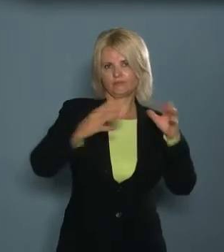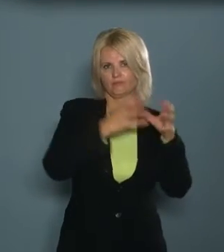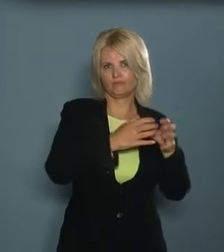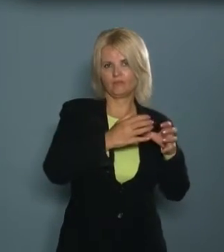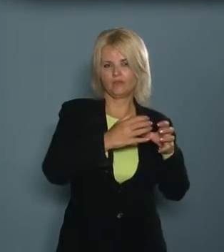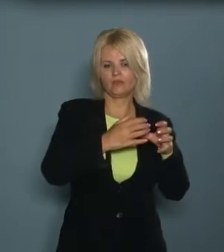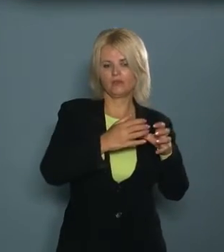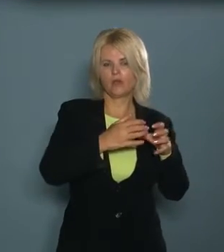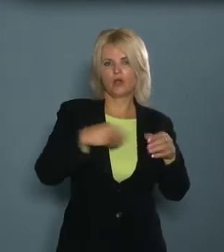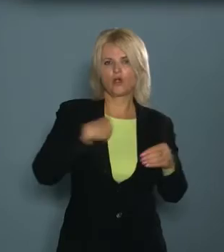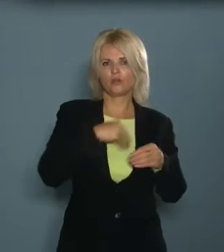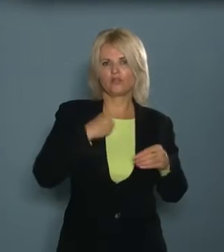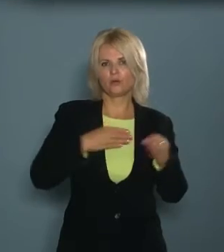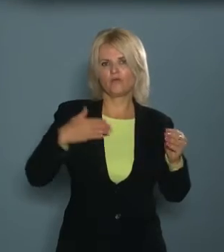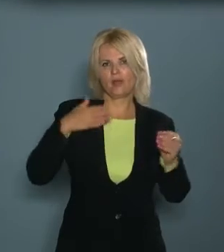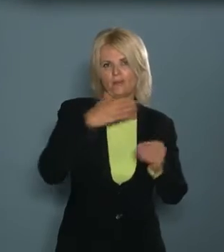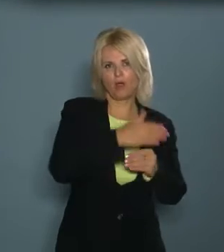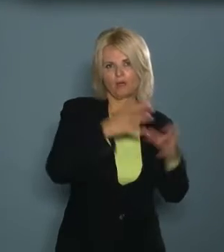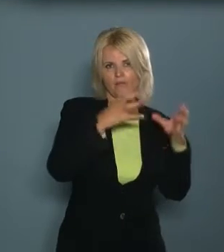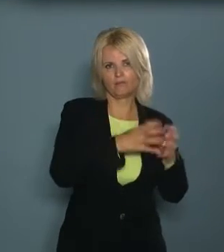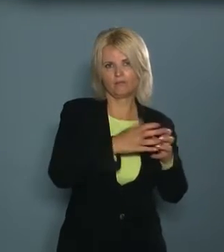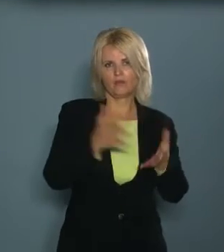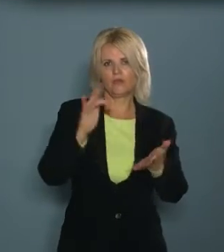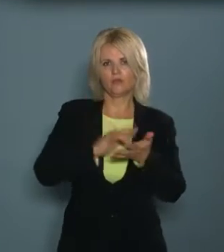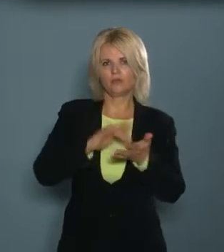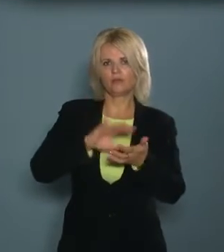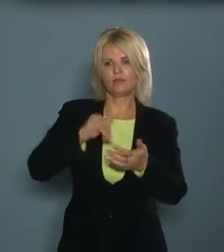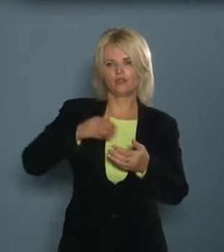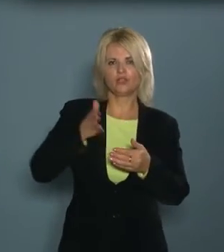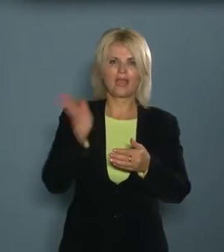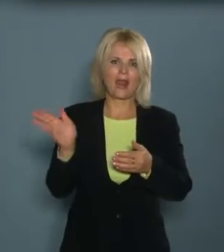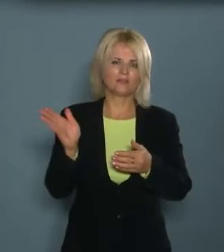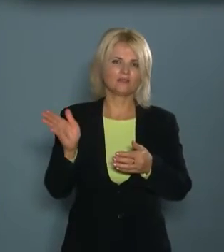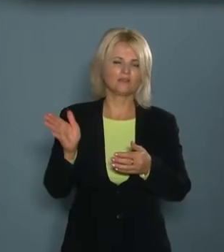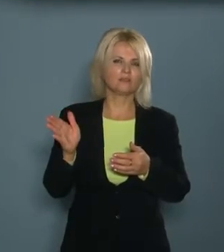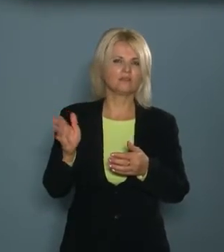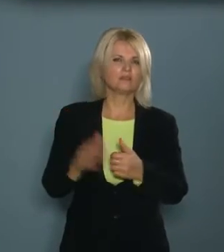állás szerint rohan a katasztrófába, a középső és keleti fele pedig